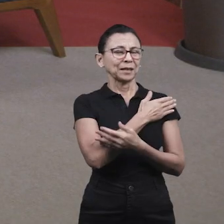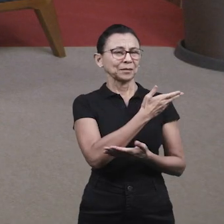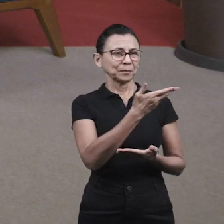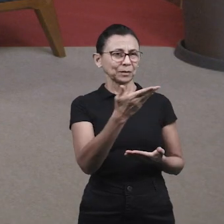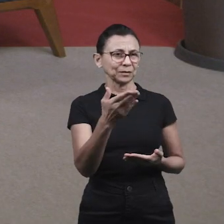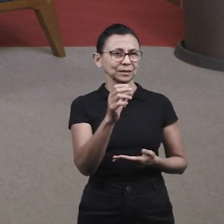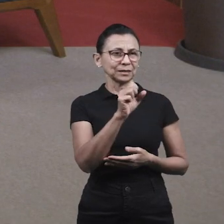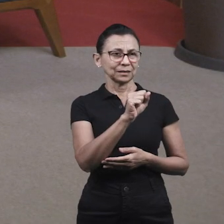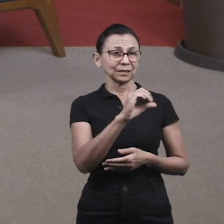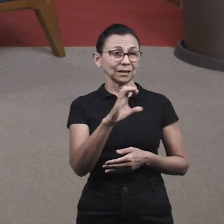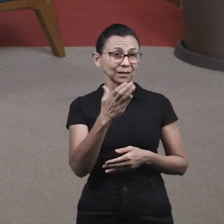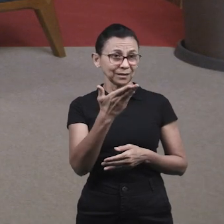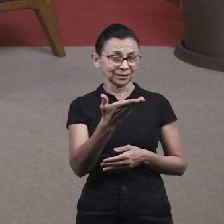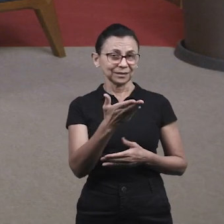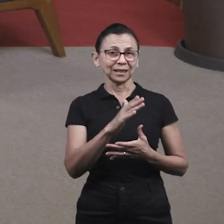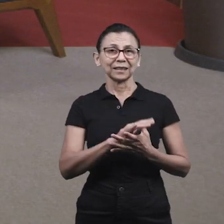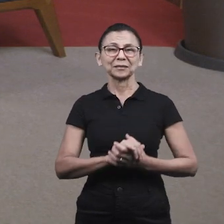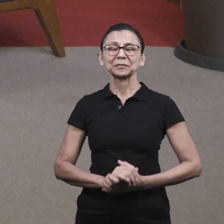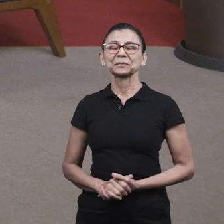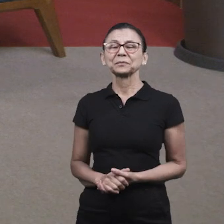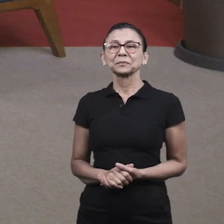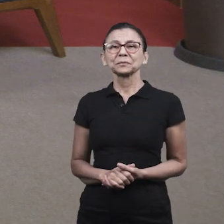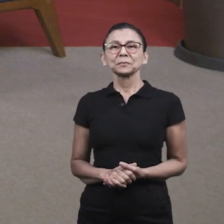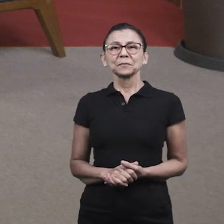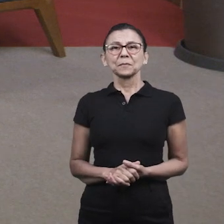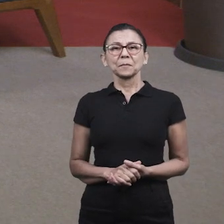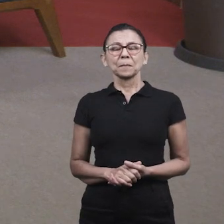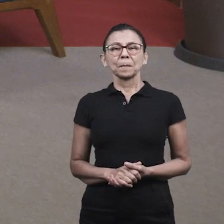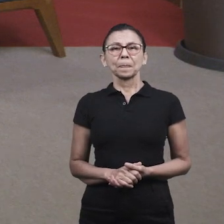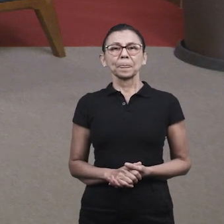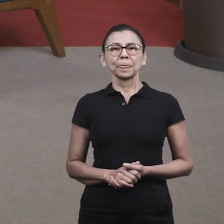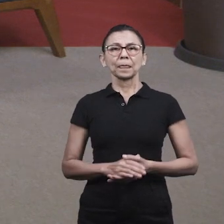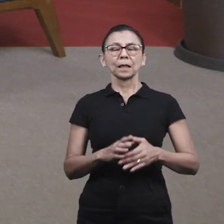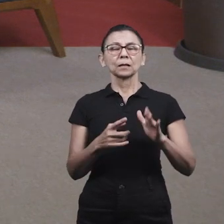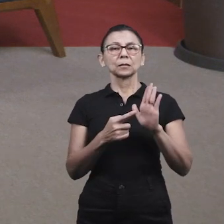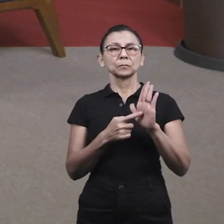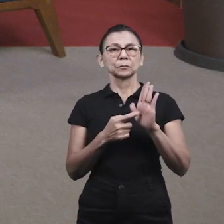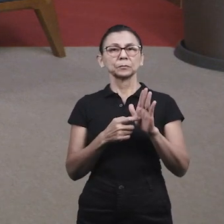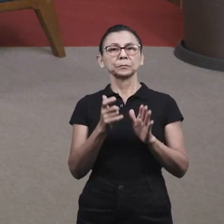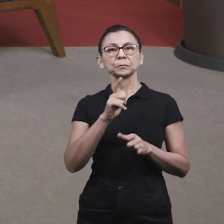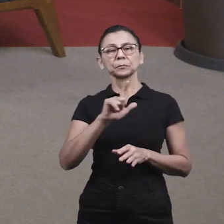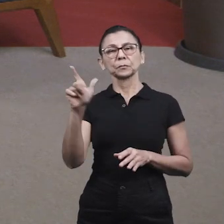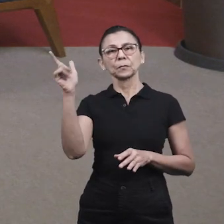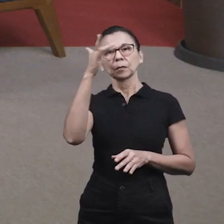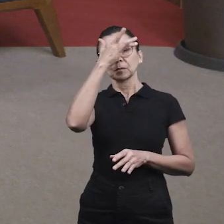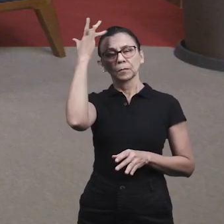Donc, salutations à notre frère Valdivino de Joinville, Santa Catarina. Nous allons montrer ici une